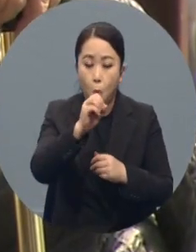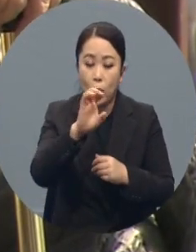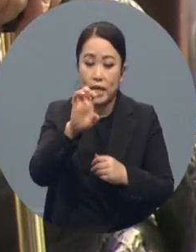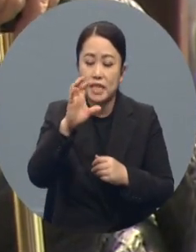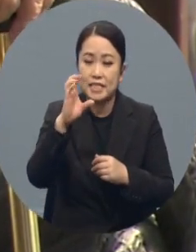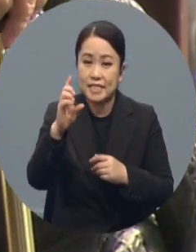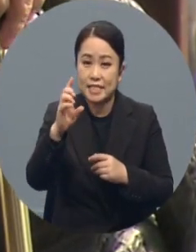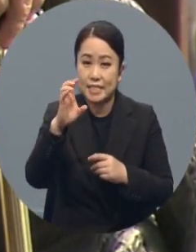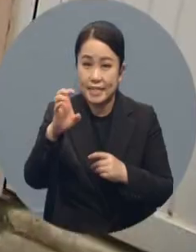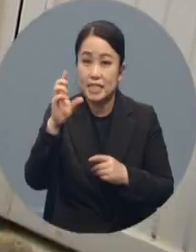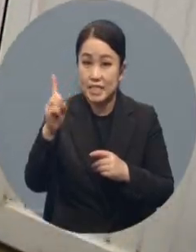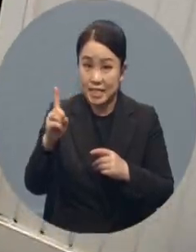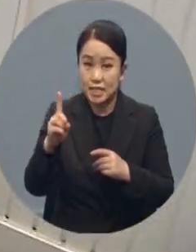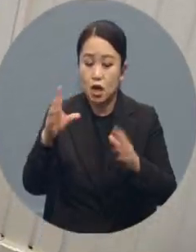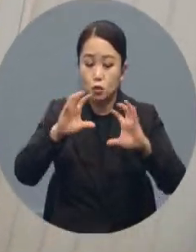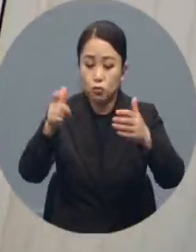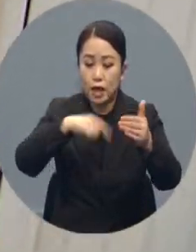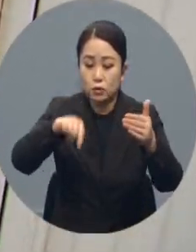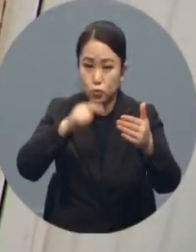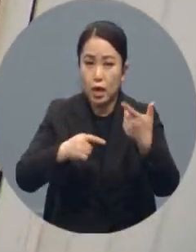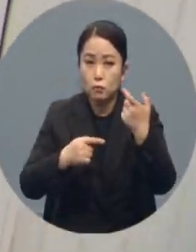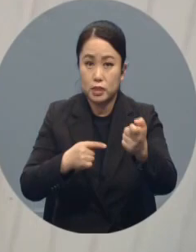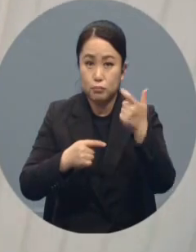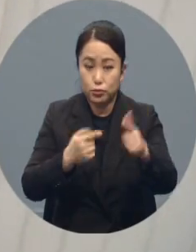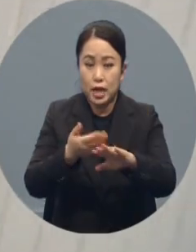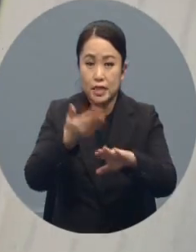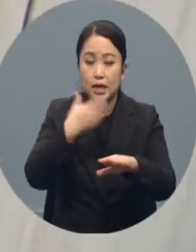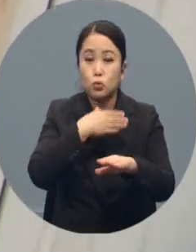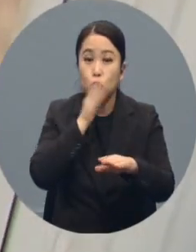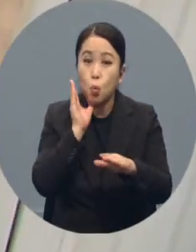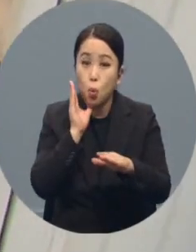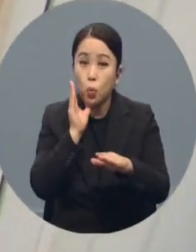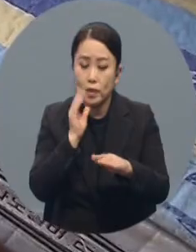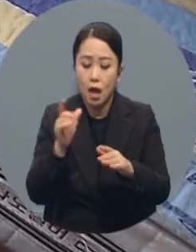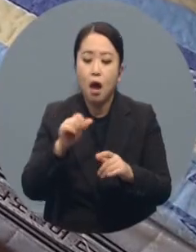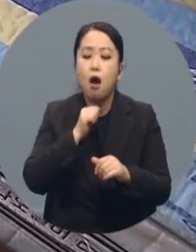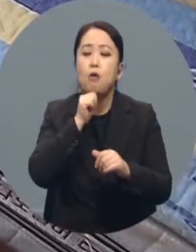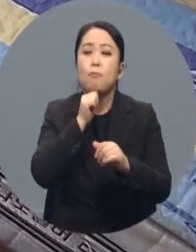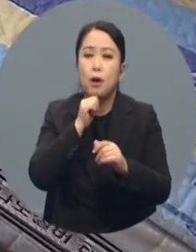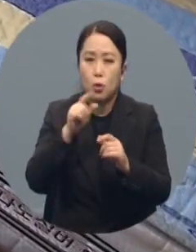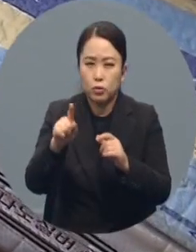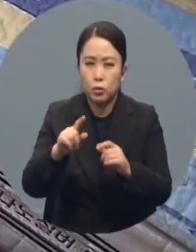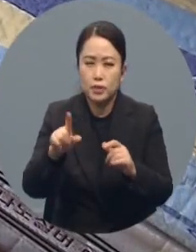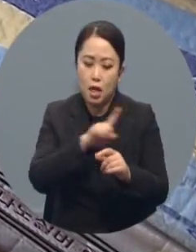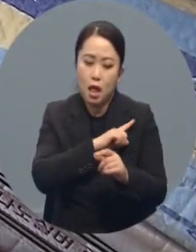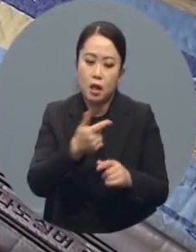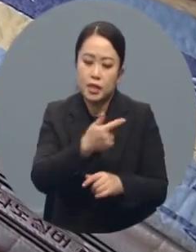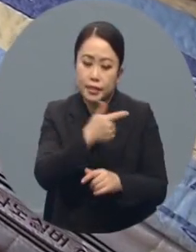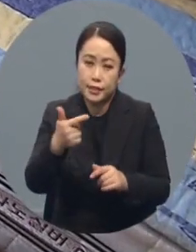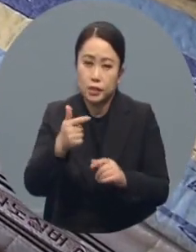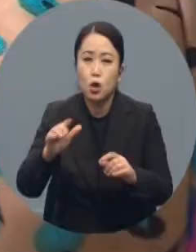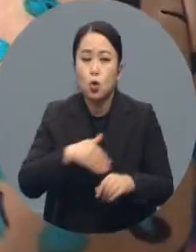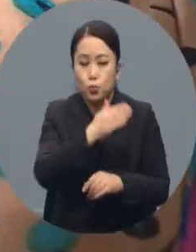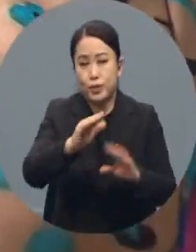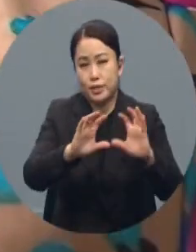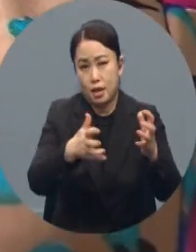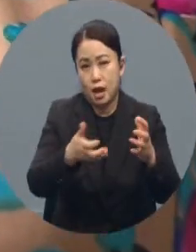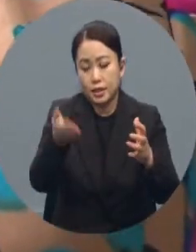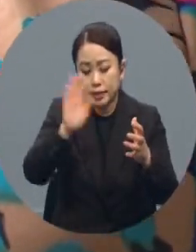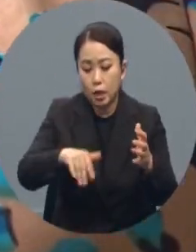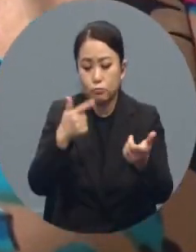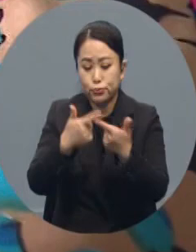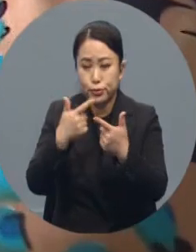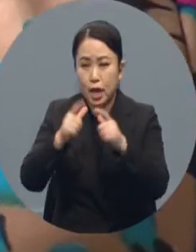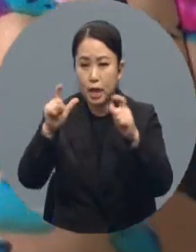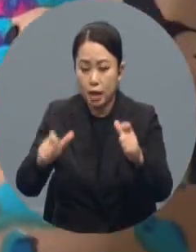OECD 국가 중 66세 이상 노인의 상대적 빈곤도가 가장 높은 우리나라 그런데 부산에 노인은 특히 더